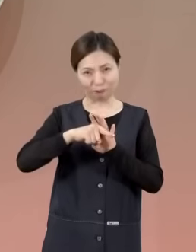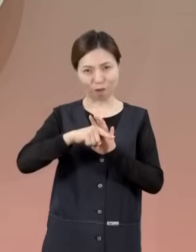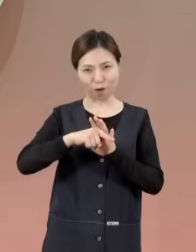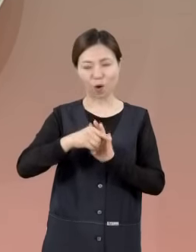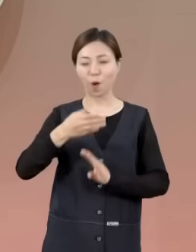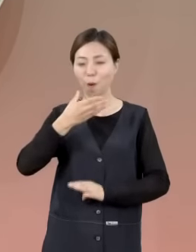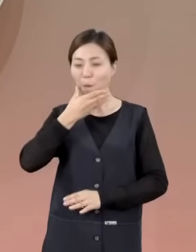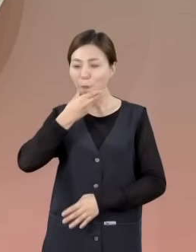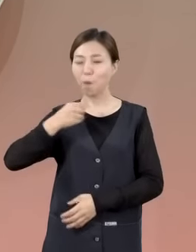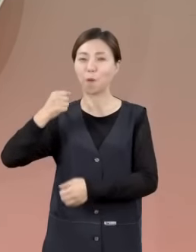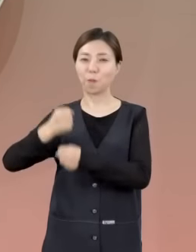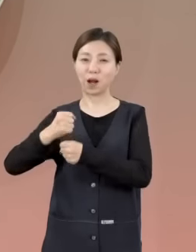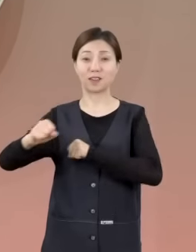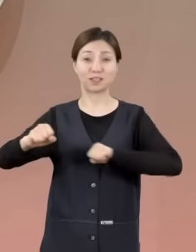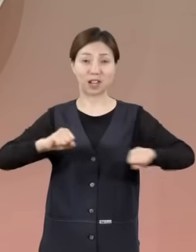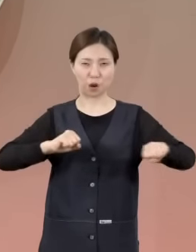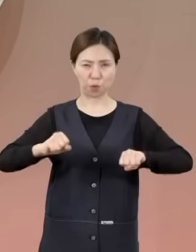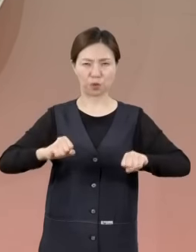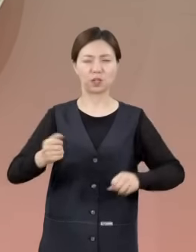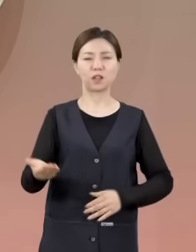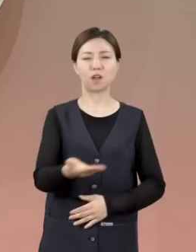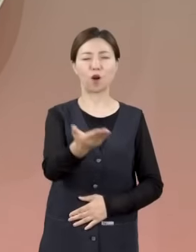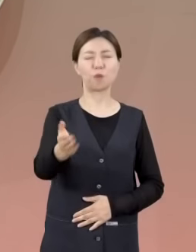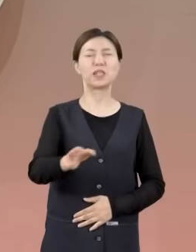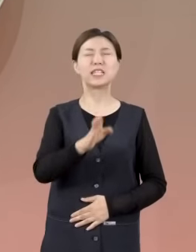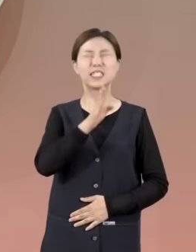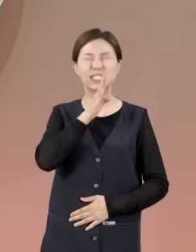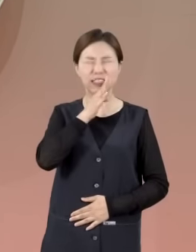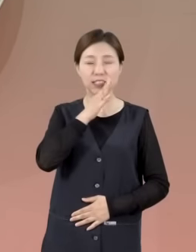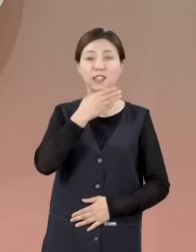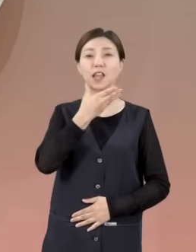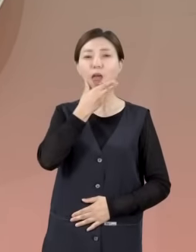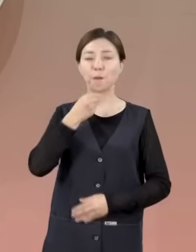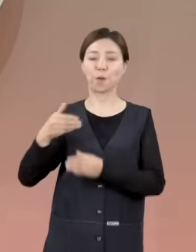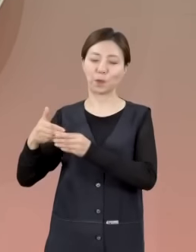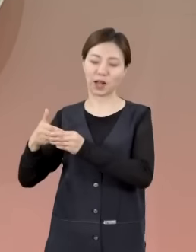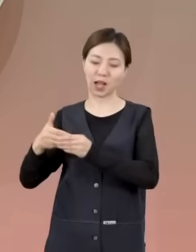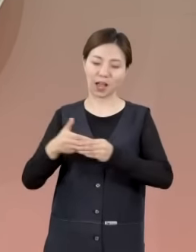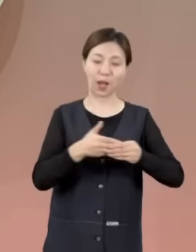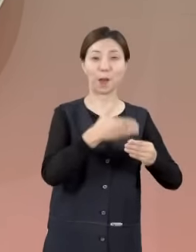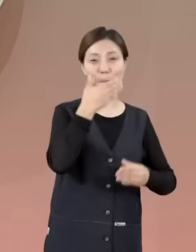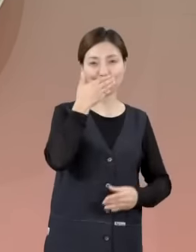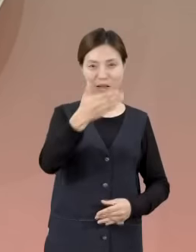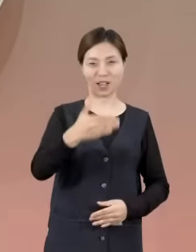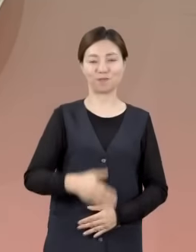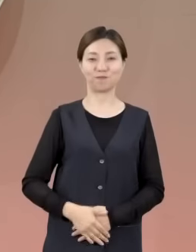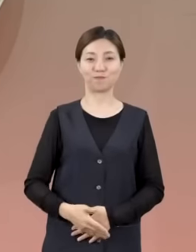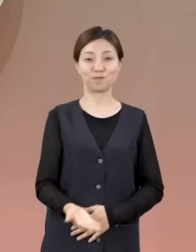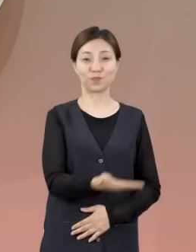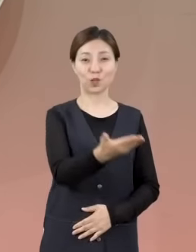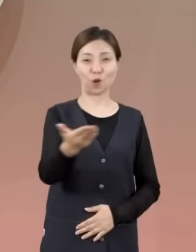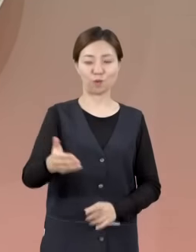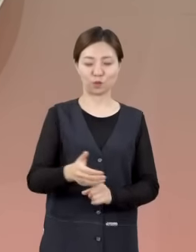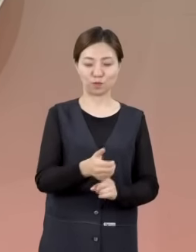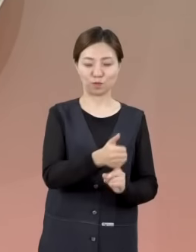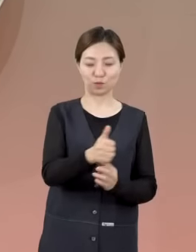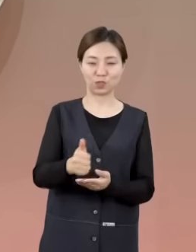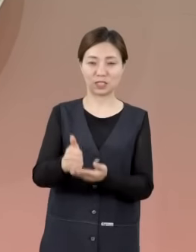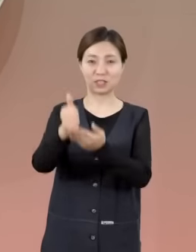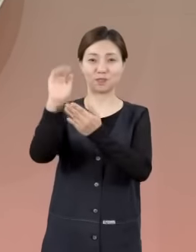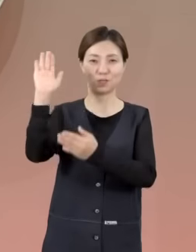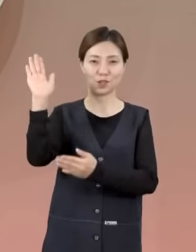선업과 공덕의 힘이 여러분들을 진정한 행복의 길로 이끌어 줄